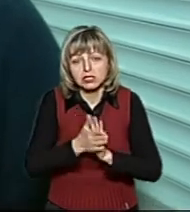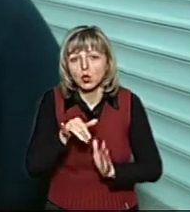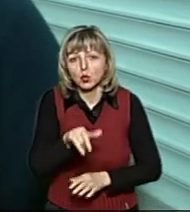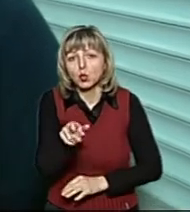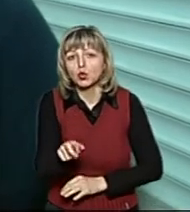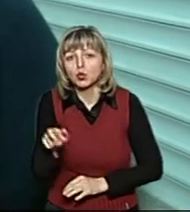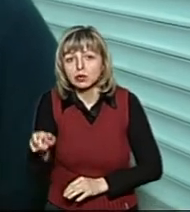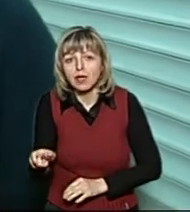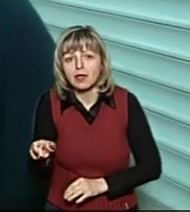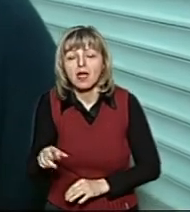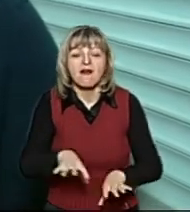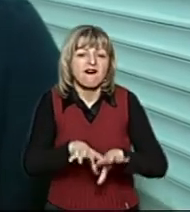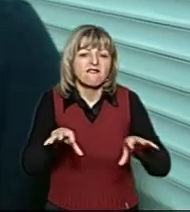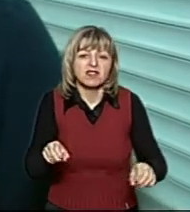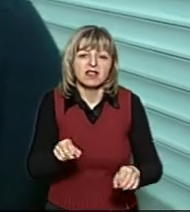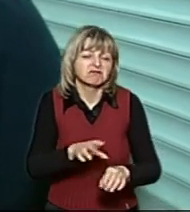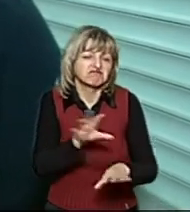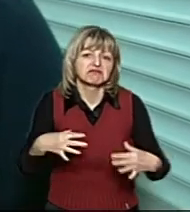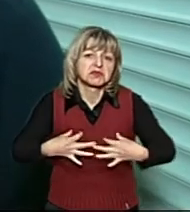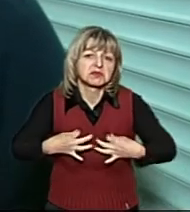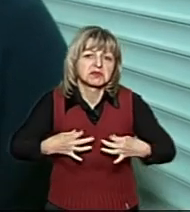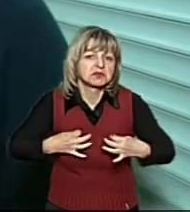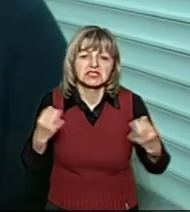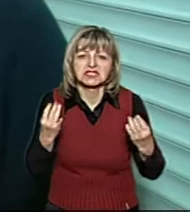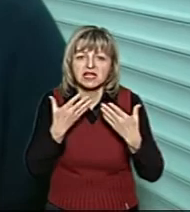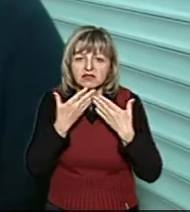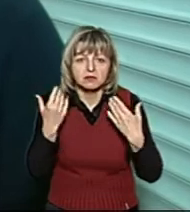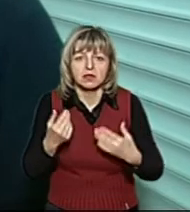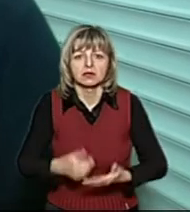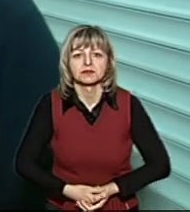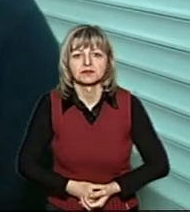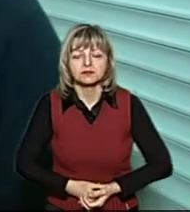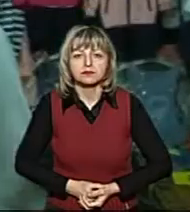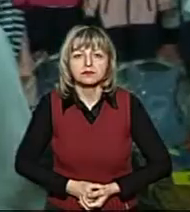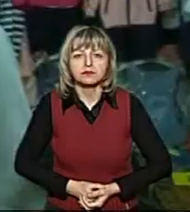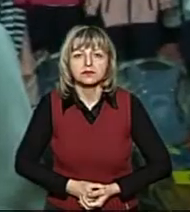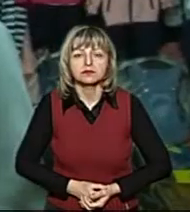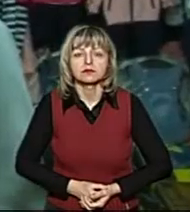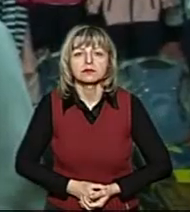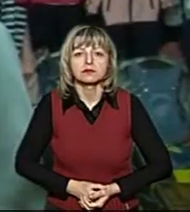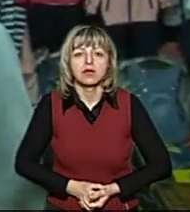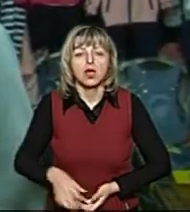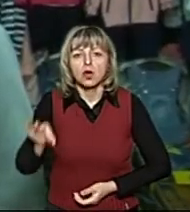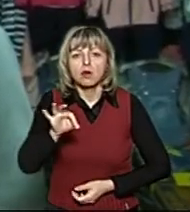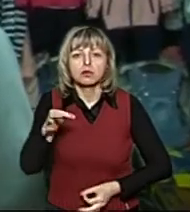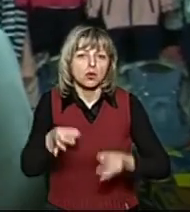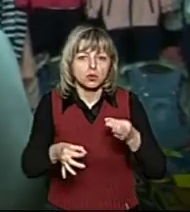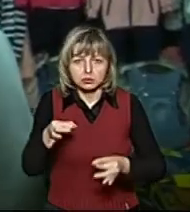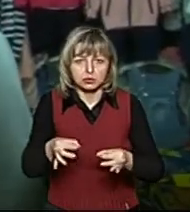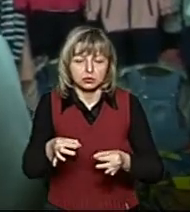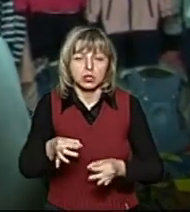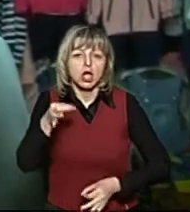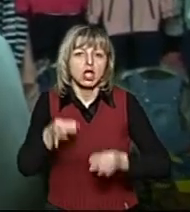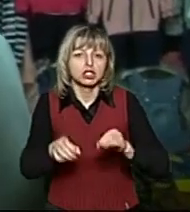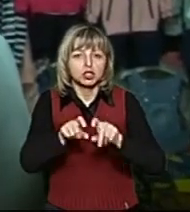Але владі це не цікаво. Їй ситий, голодного ніколи не зрозуміє. По поводу суда, то суд на